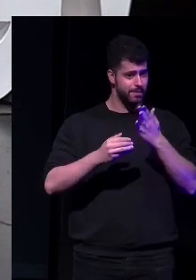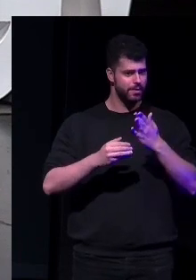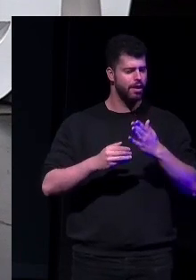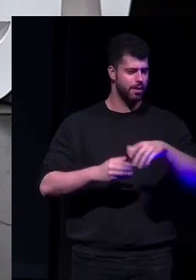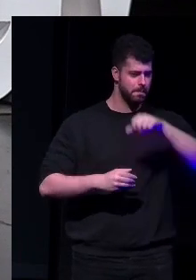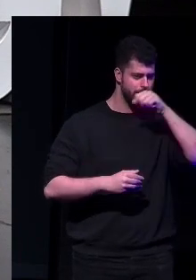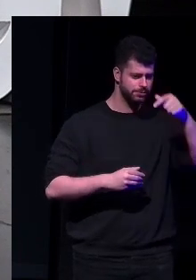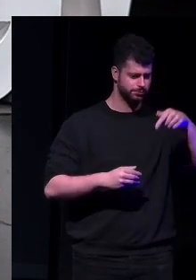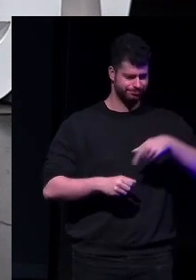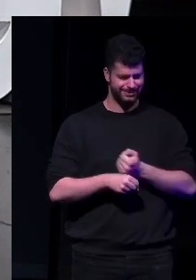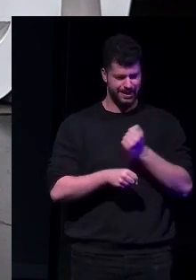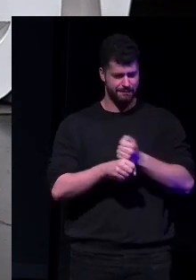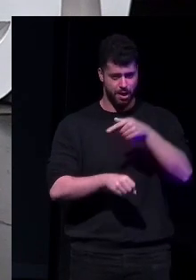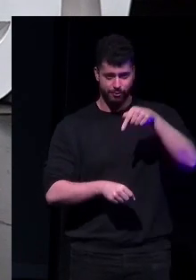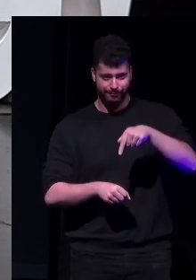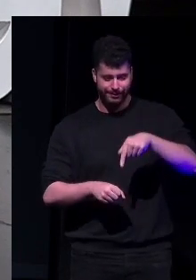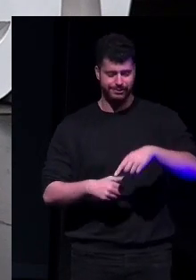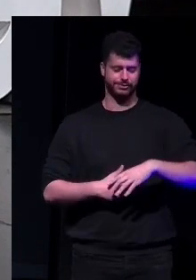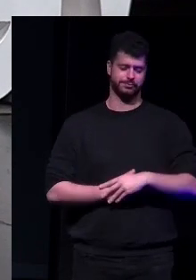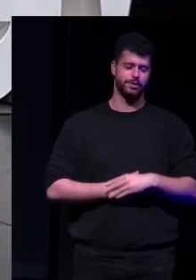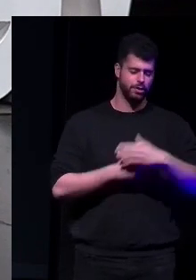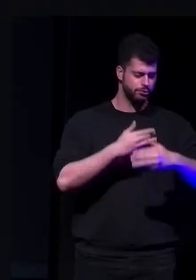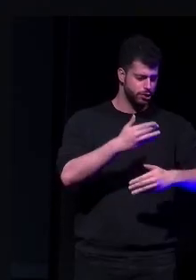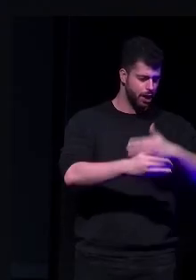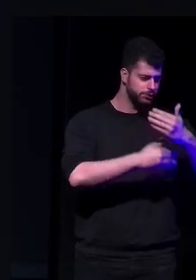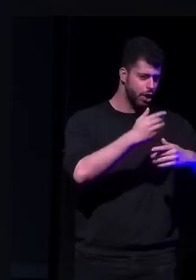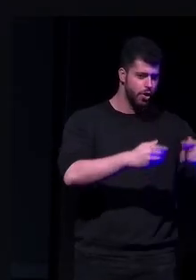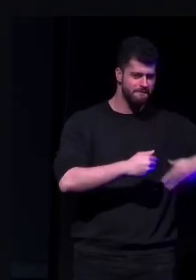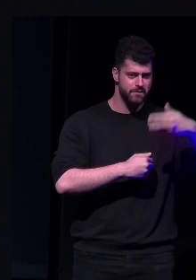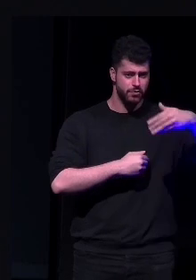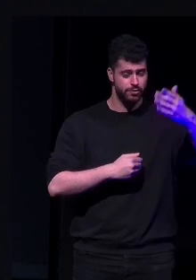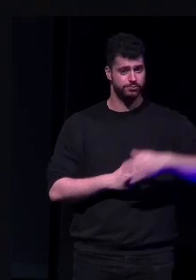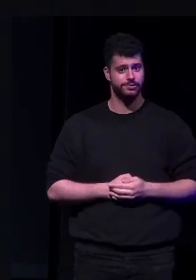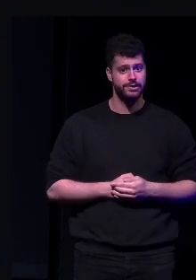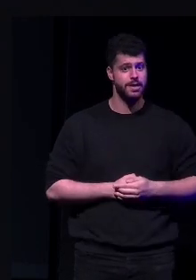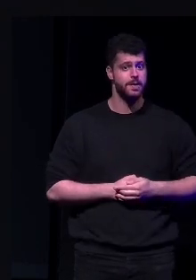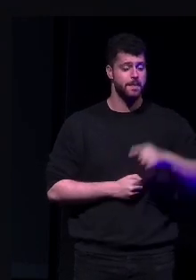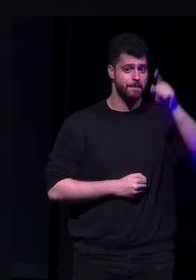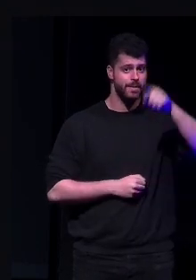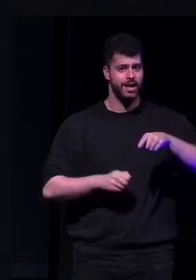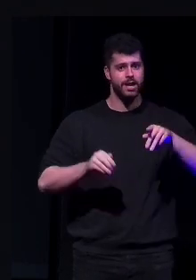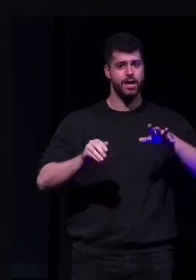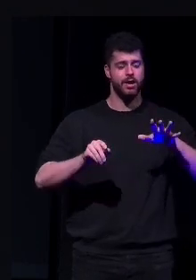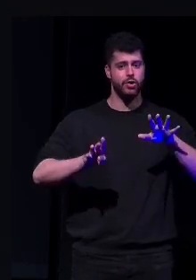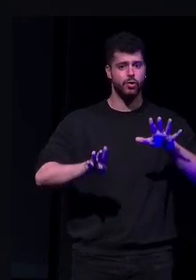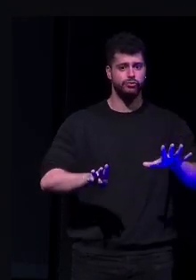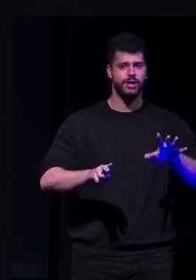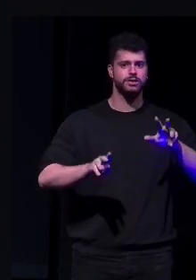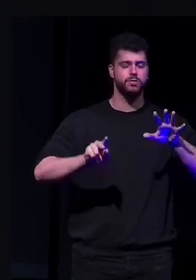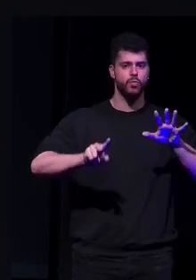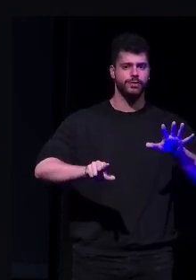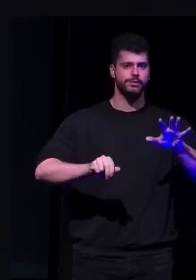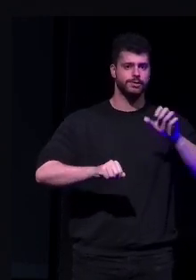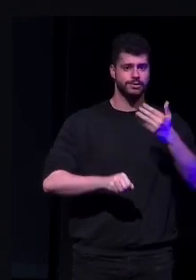professió i la meva dedicació al seu desenvolupament. El 1985 vàrem crear l'Associació